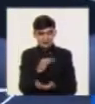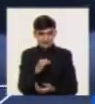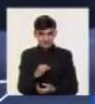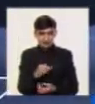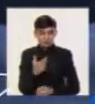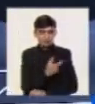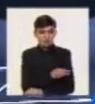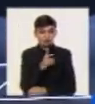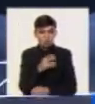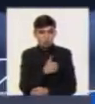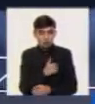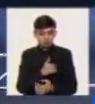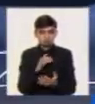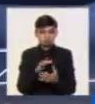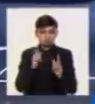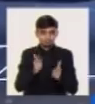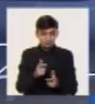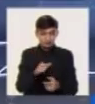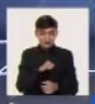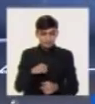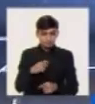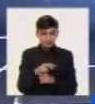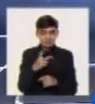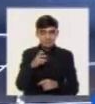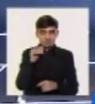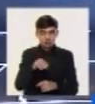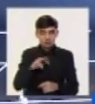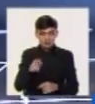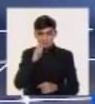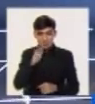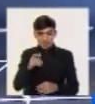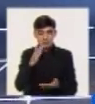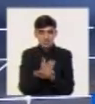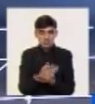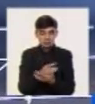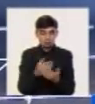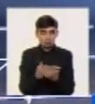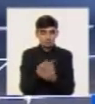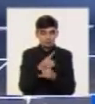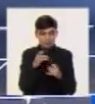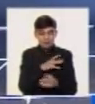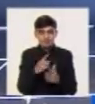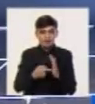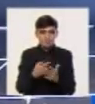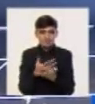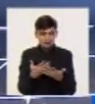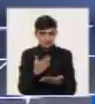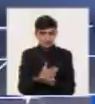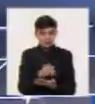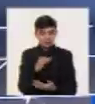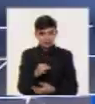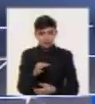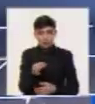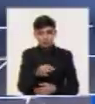Тіпті екпе жасатуға келіскендерге 200 мың теңге көлемінде сыйақы да бар деген ақпарат шыққан. Талаптары да жетерлік.